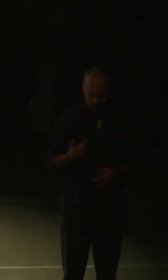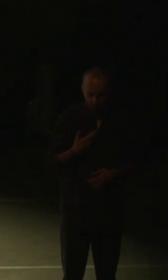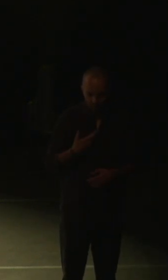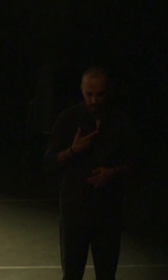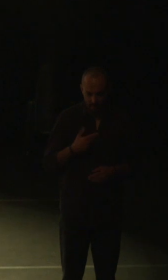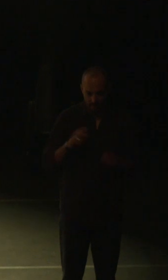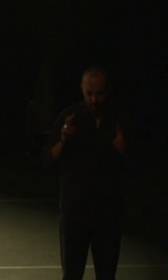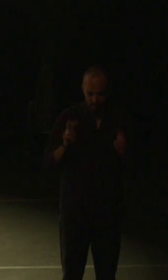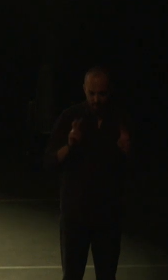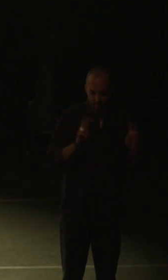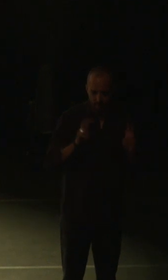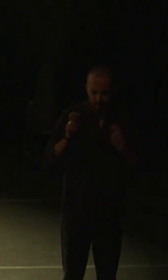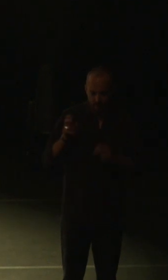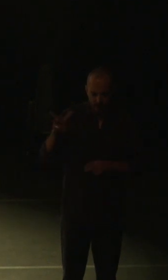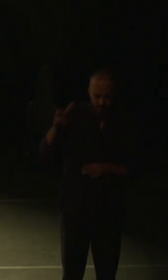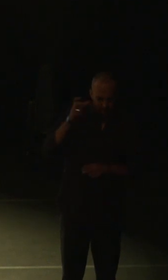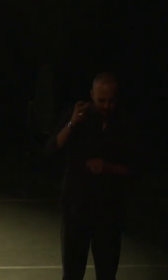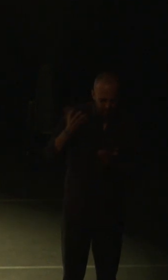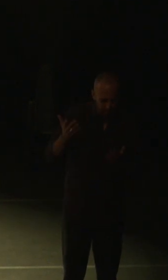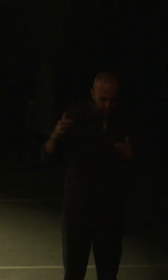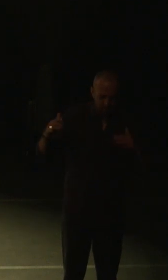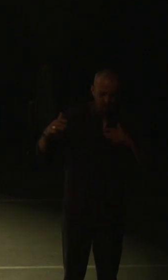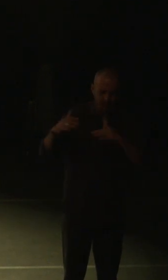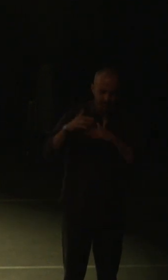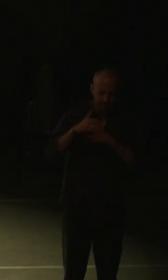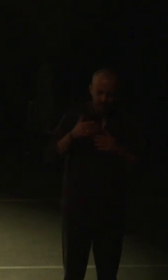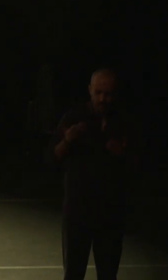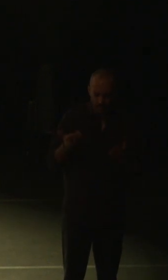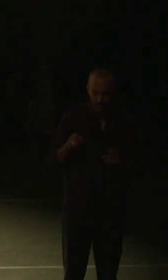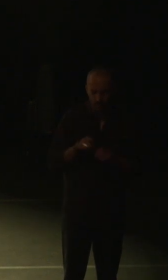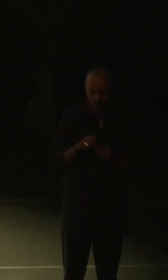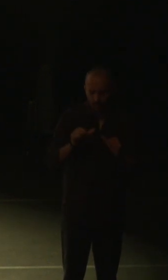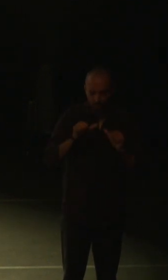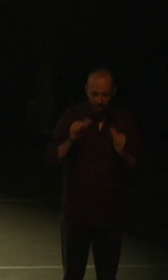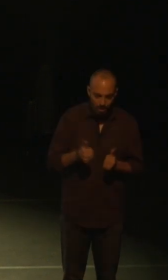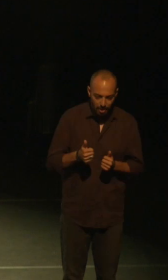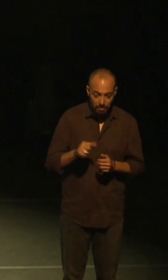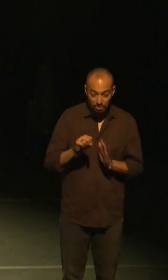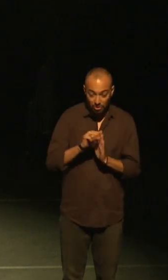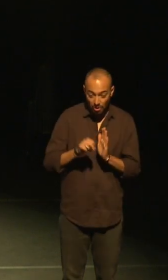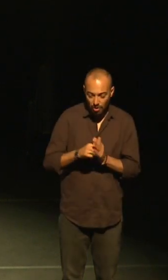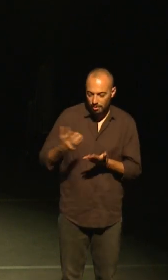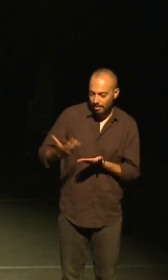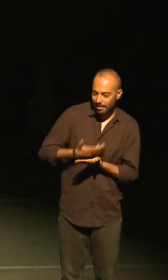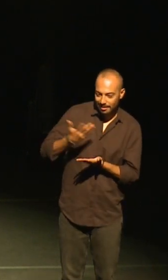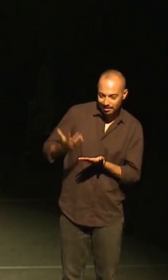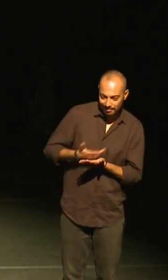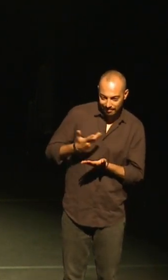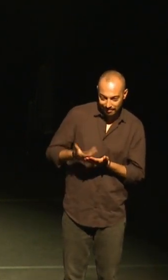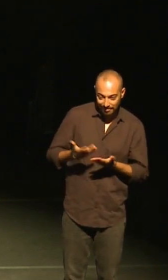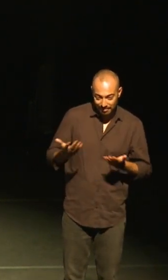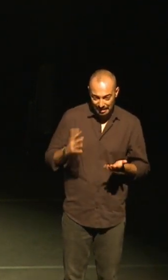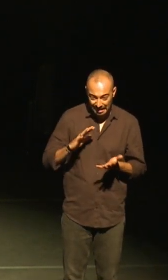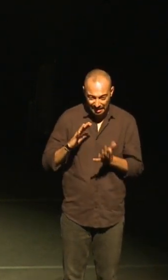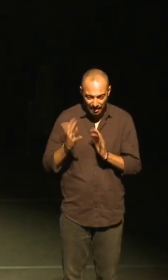ci accompagneranno in un racconto vocale che poi verrà messo poi in scena attraverso le testimonianze Grazie ancora